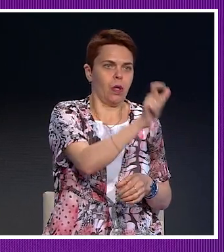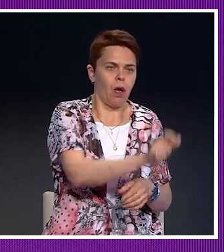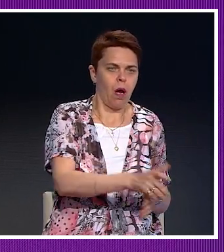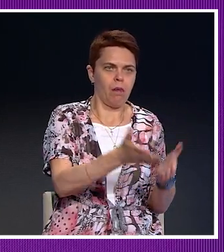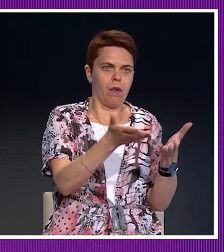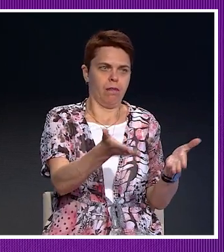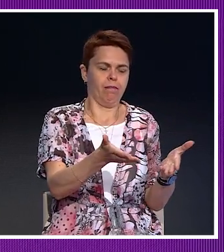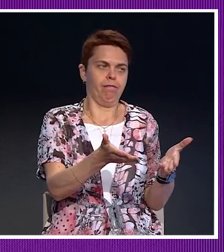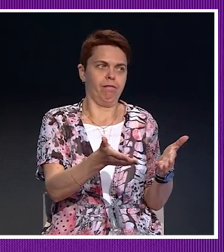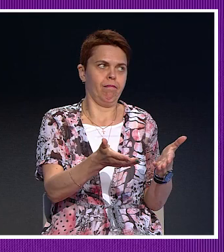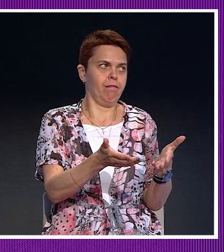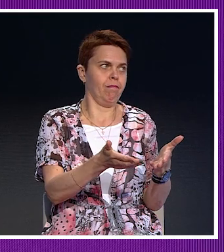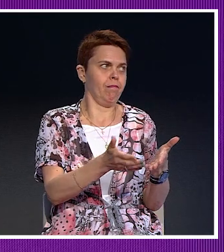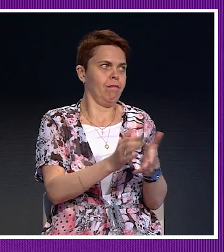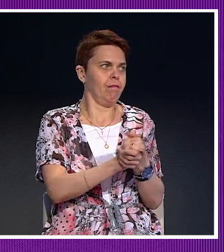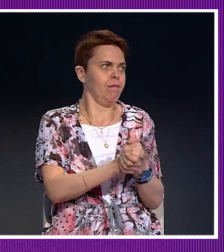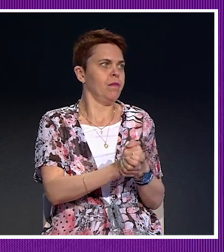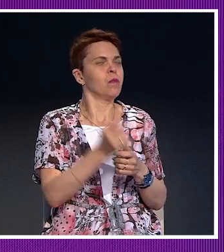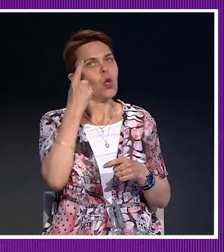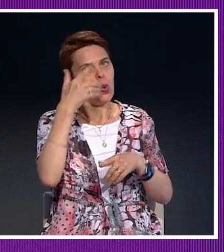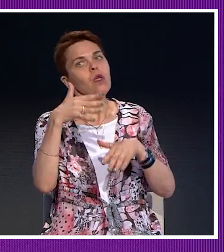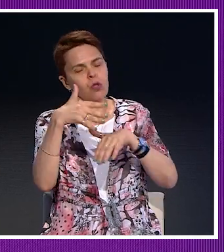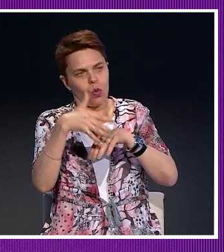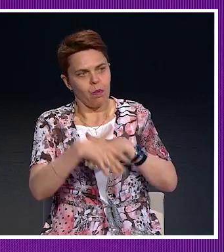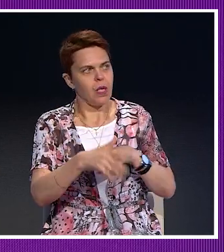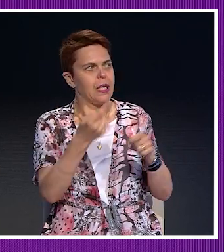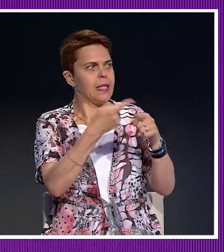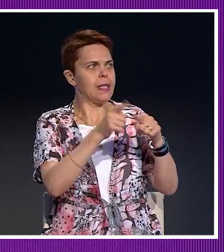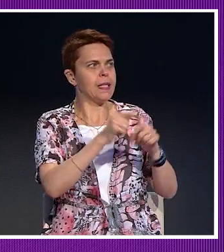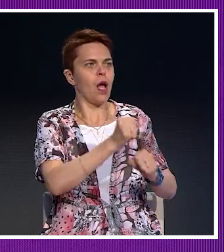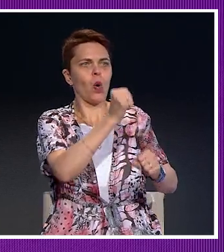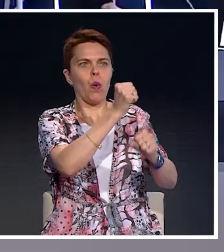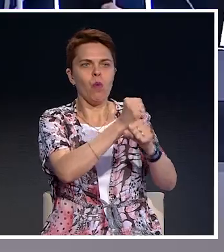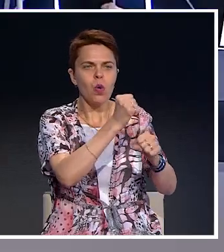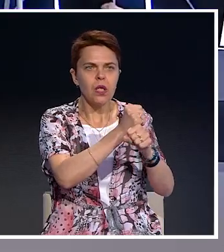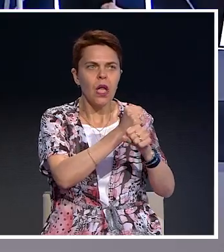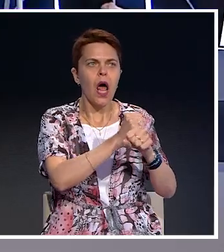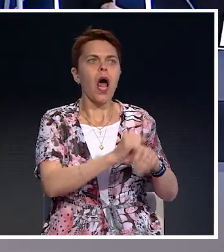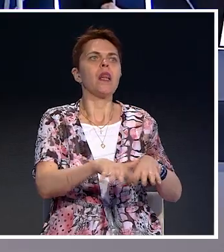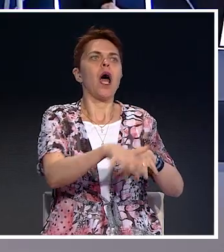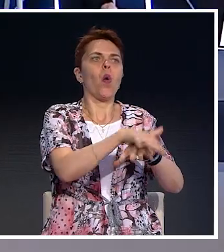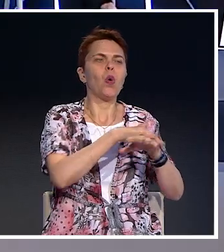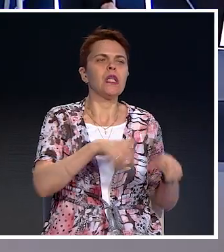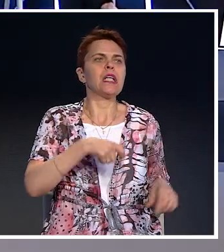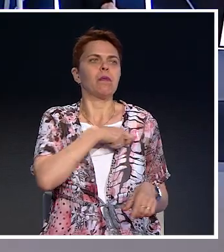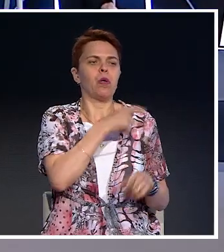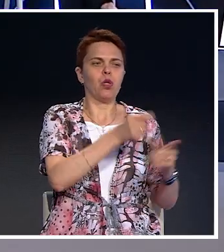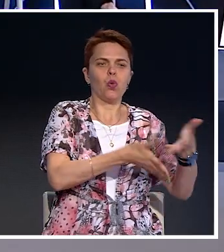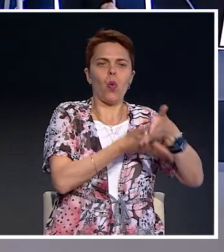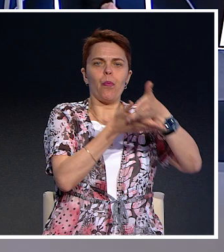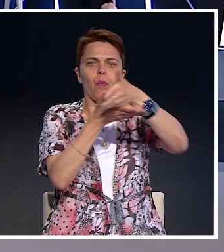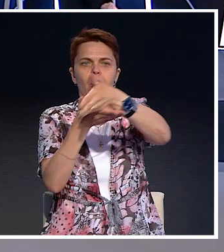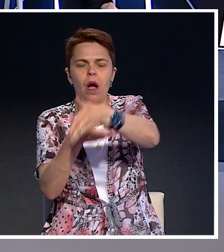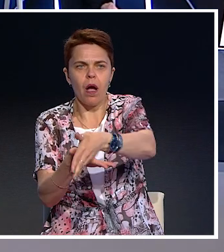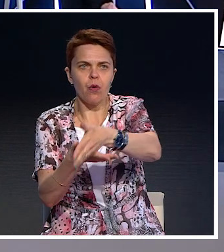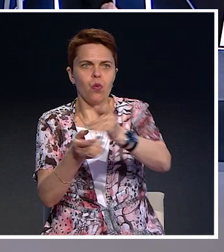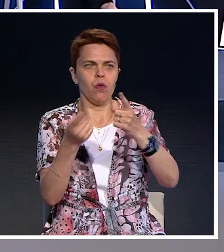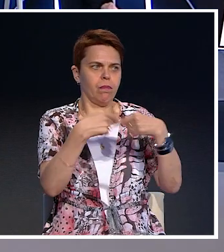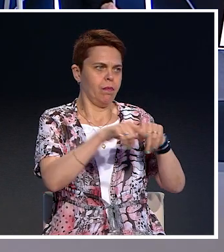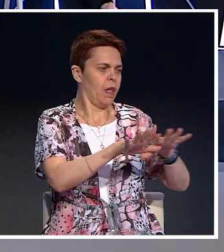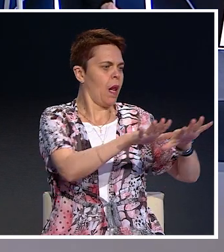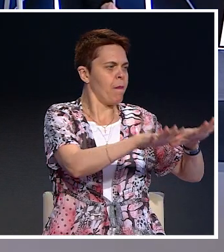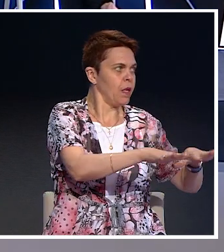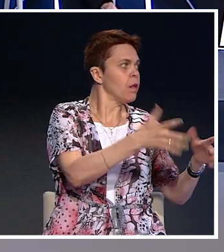ресурс. Тобто, да. Зрозуміло. Тобто, це робота народних депутатів. Вони тепер допомагають шукати людей